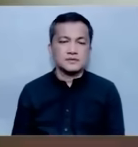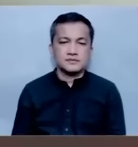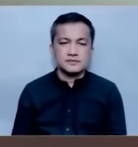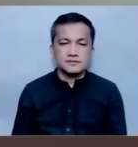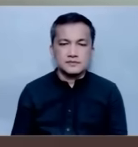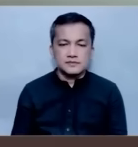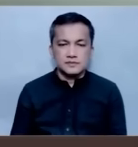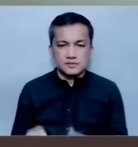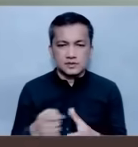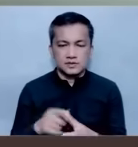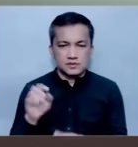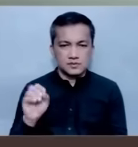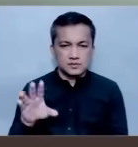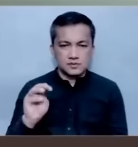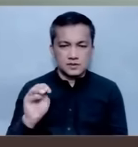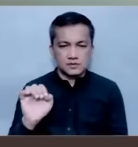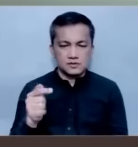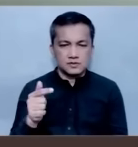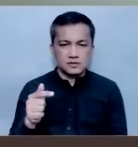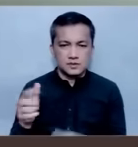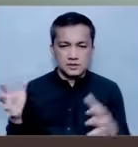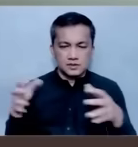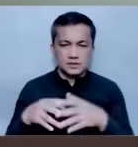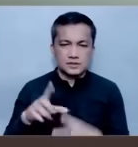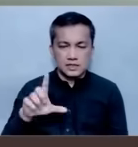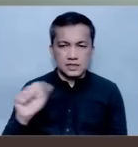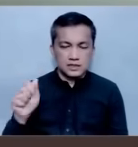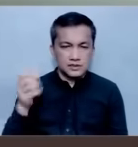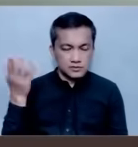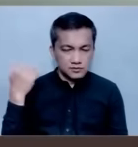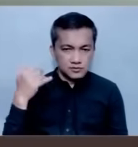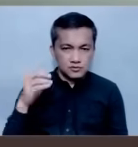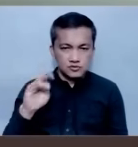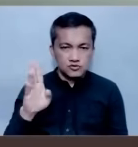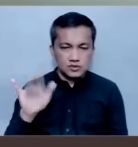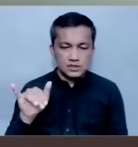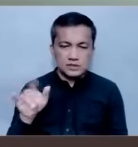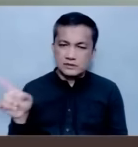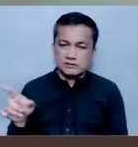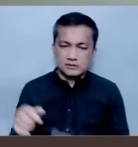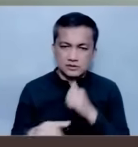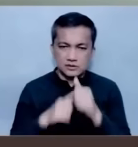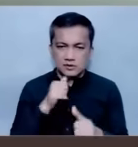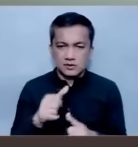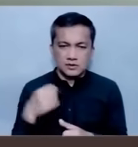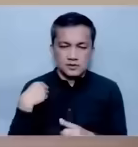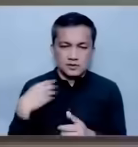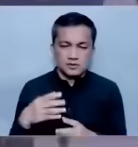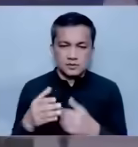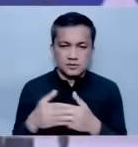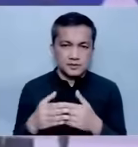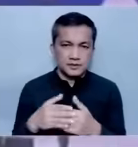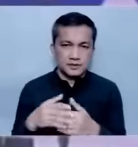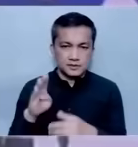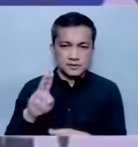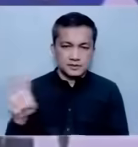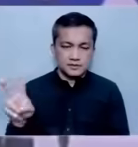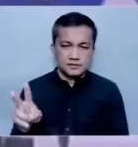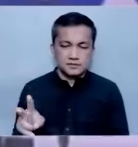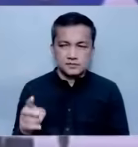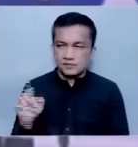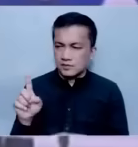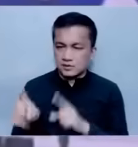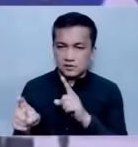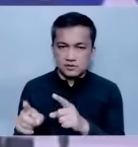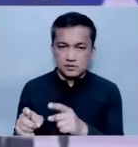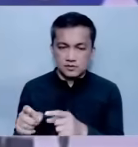sa isang maisog gathering sa Los Angeles noong Hulyo. Agad itong pinabulaanan ng mga opisyal na malapit kay Marcos. Nang matanong kung tatakbo